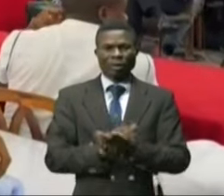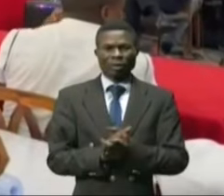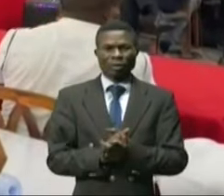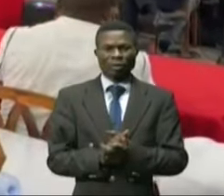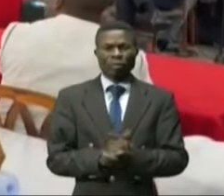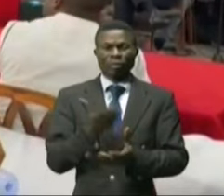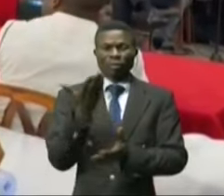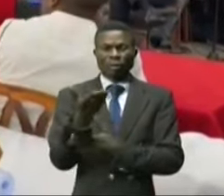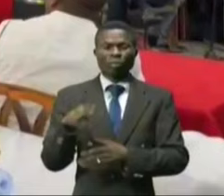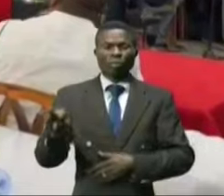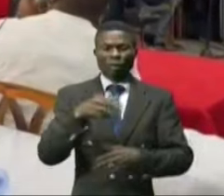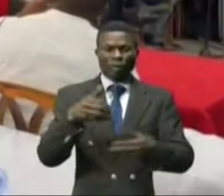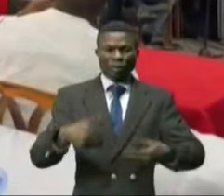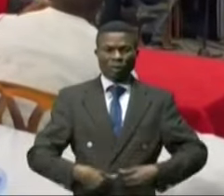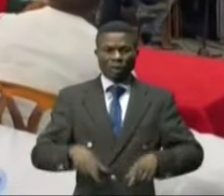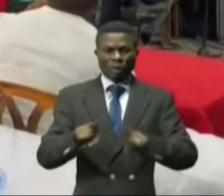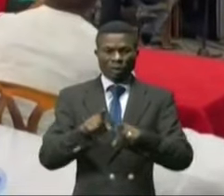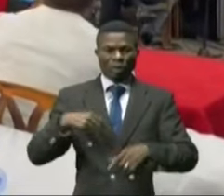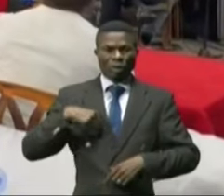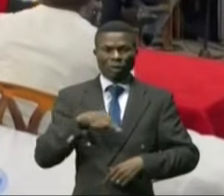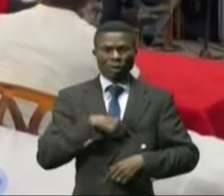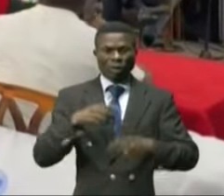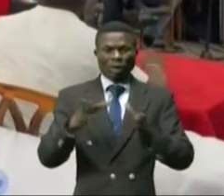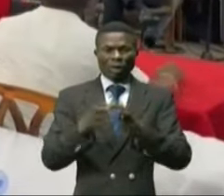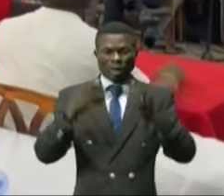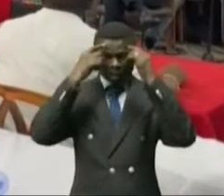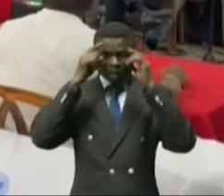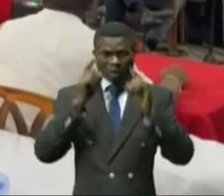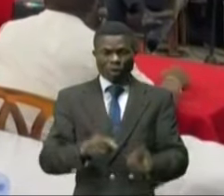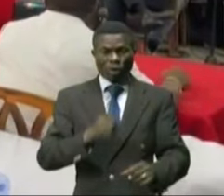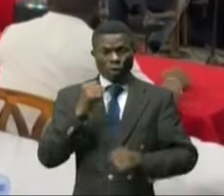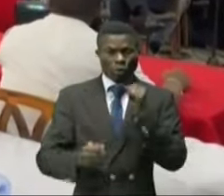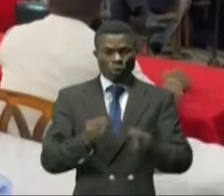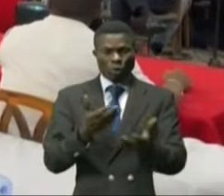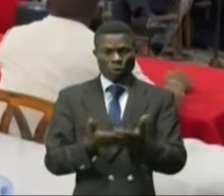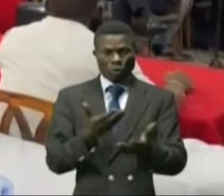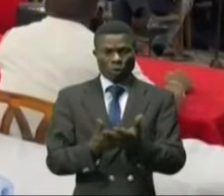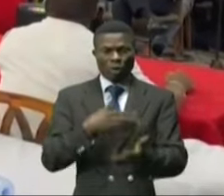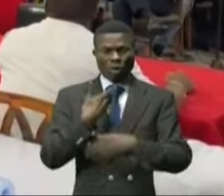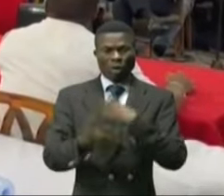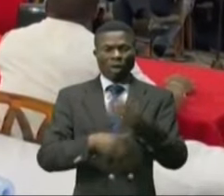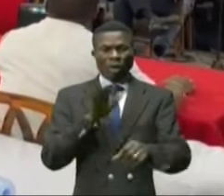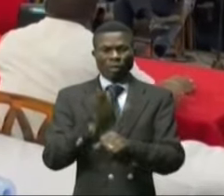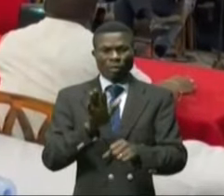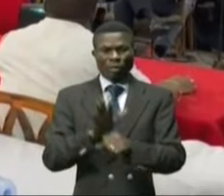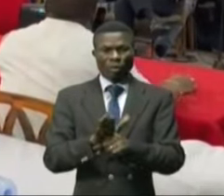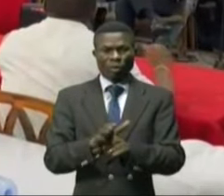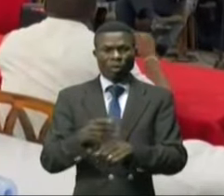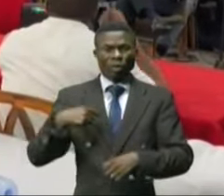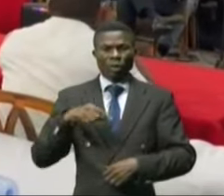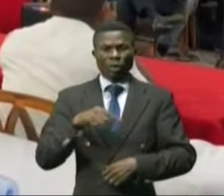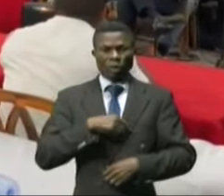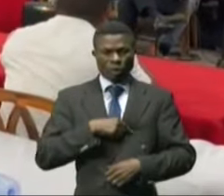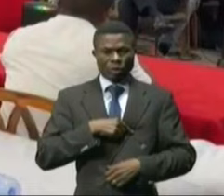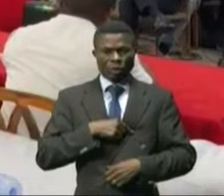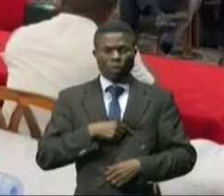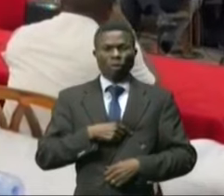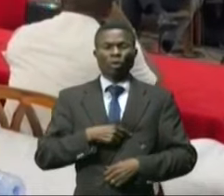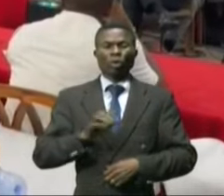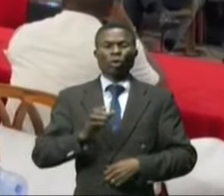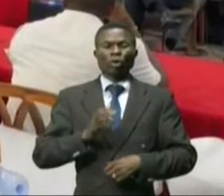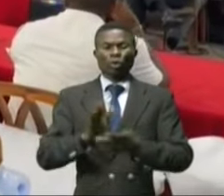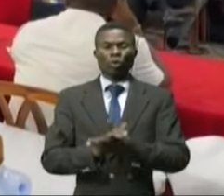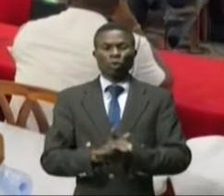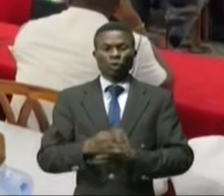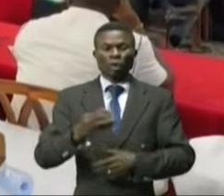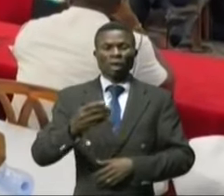Je vous rappelle que des jeunes comme nous, avec la détermination qu'ils avaient, le courage, ont beaucoup fait avant nous. Nous avons notre héros national, Patrice Emery Lumumba.